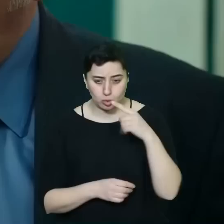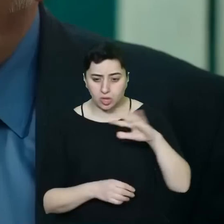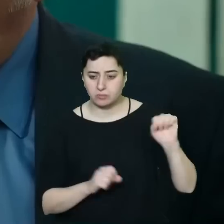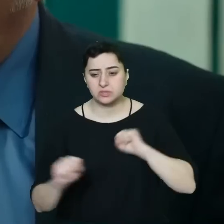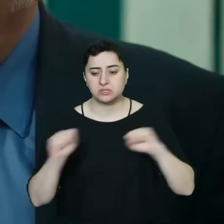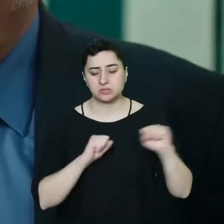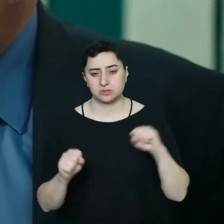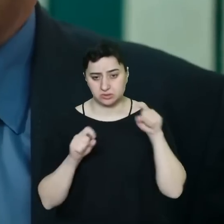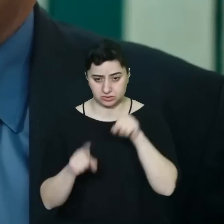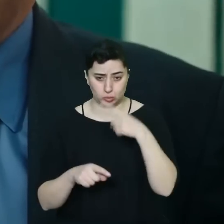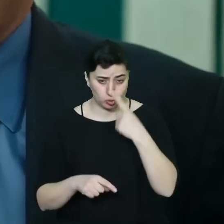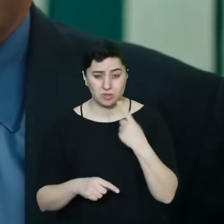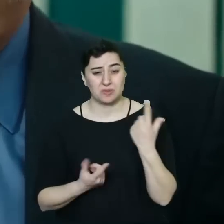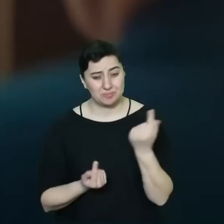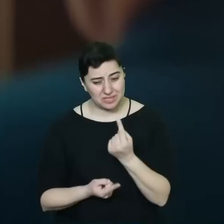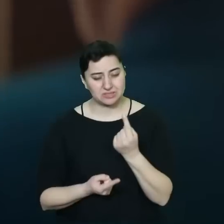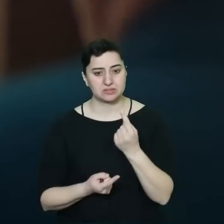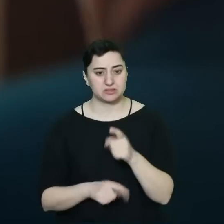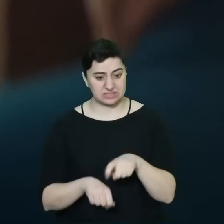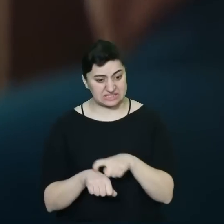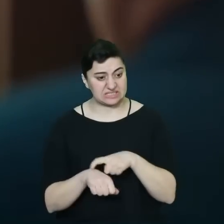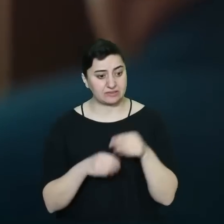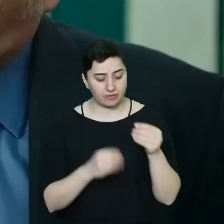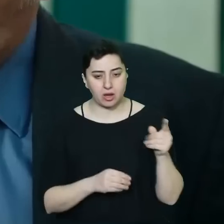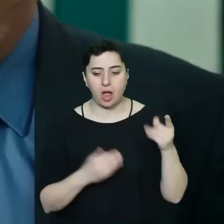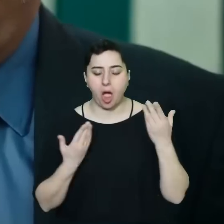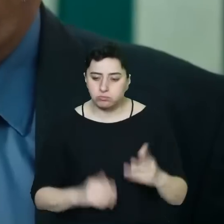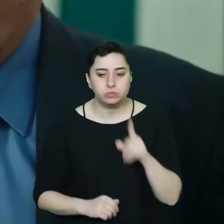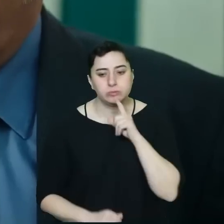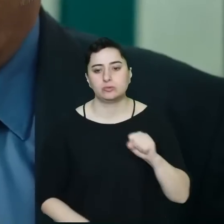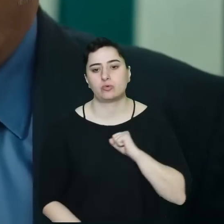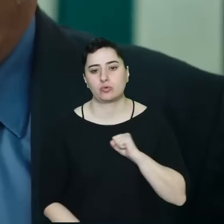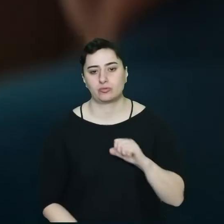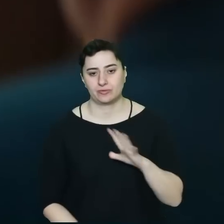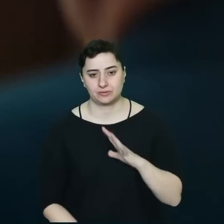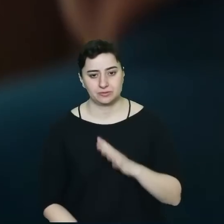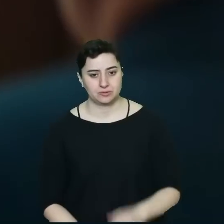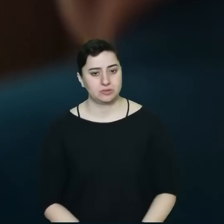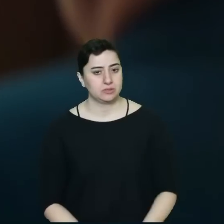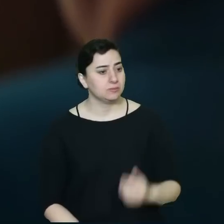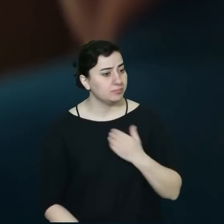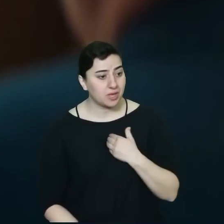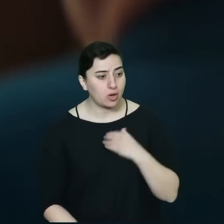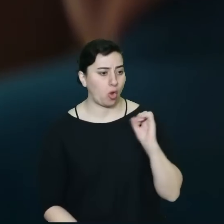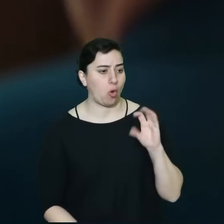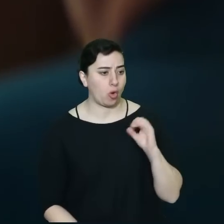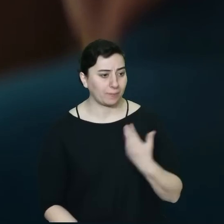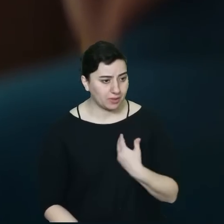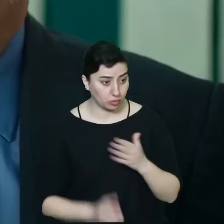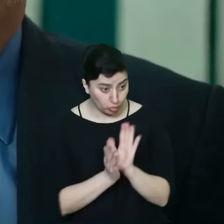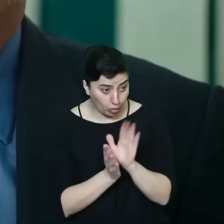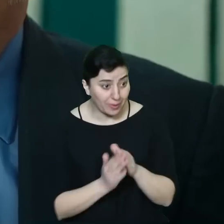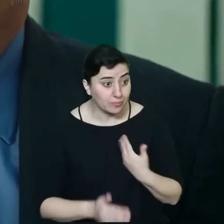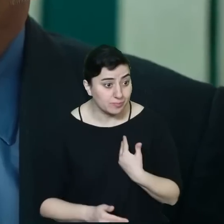bunlar isyan ediyorlar. Aslında biraz diş gösterseniz bakın nasıl yola gelecekler. Ben öğretmenim Müdür Bey, köpek